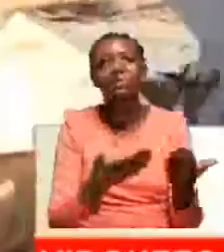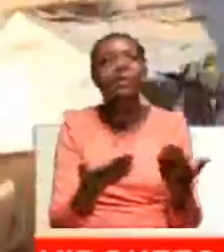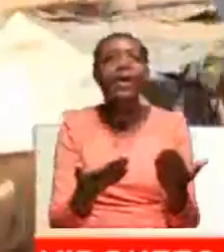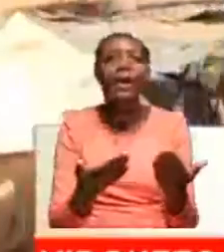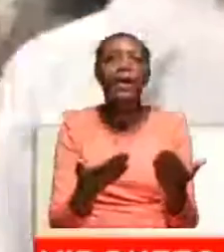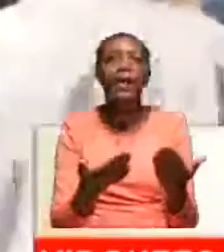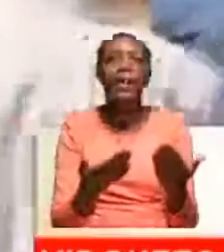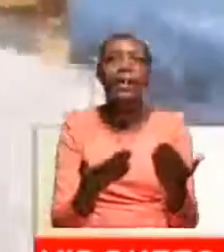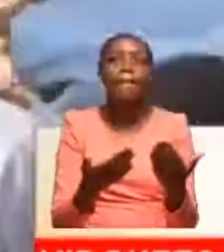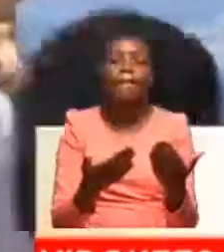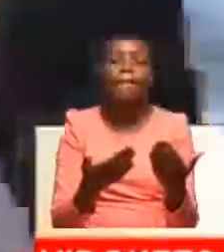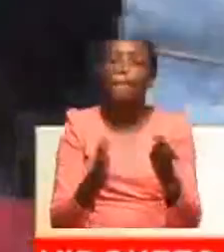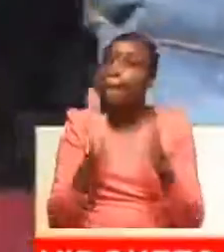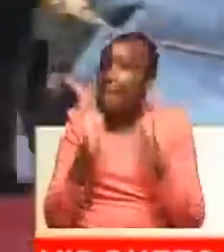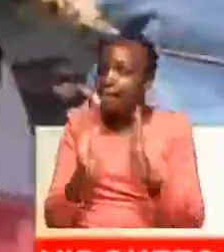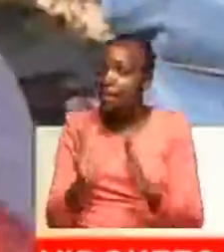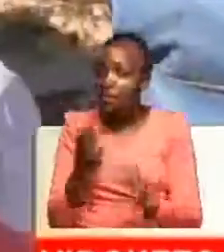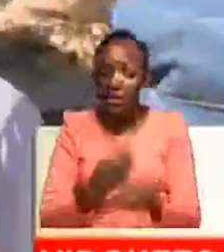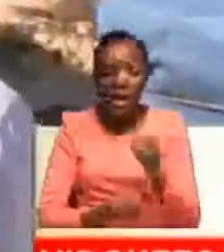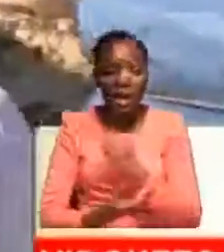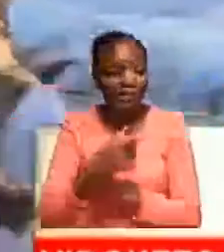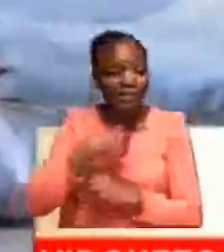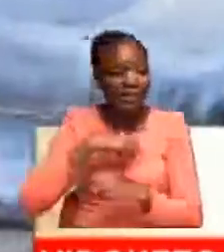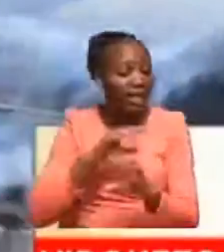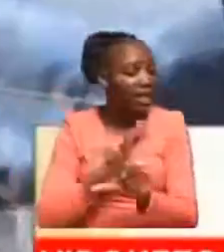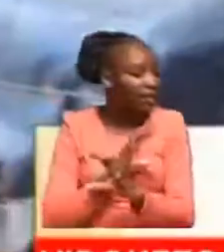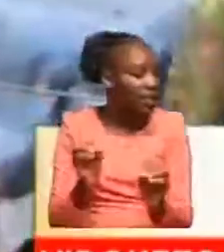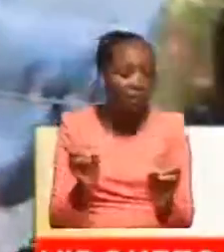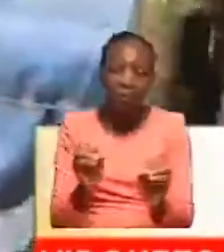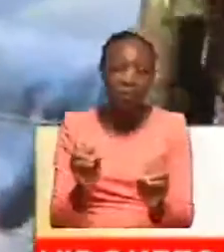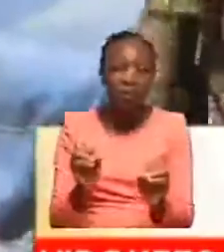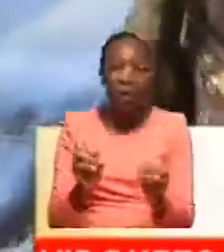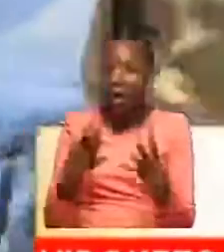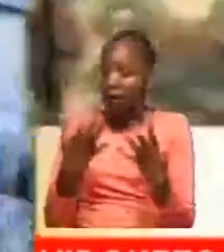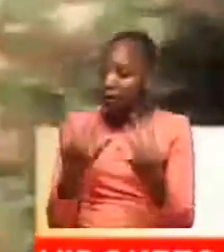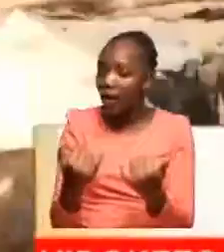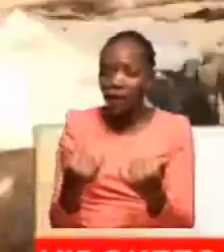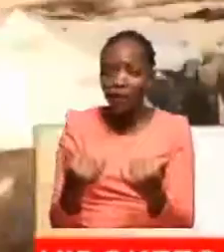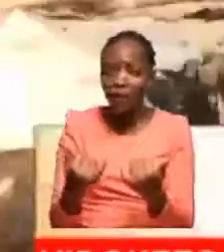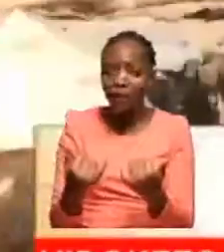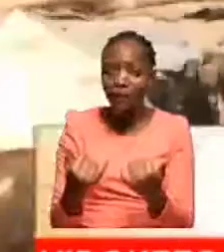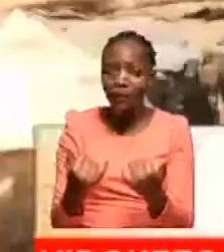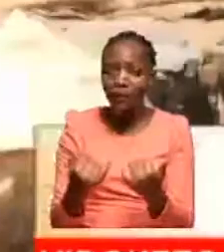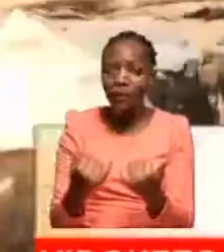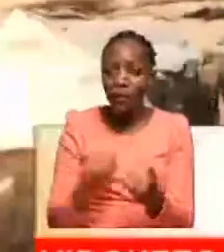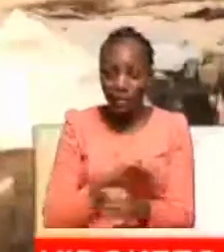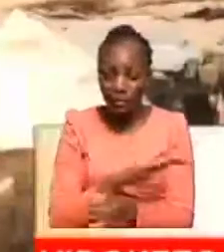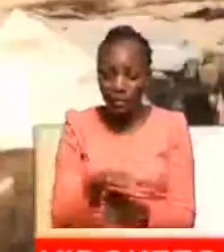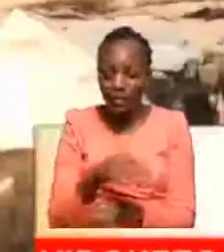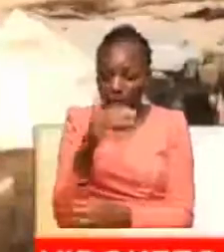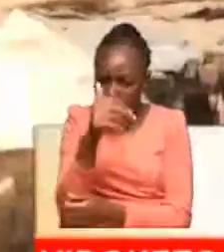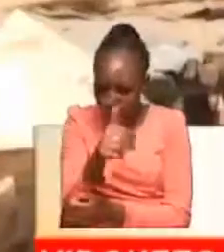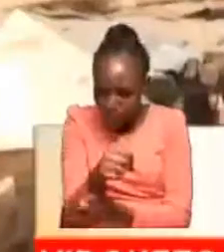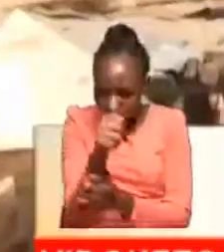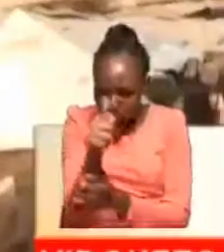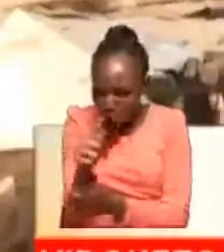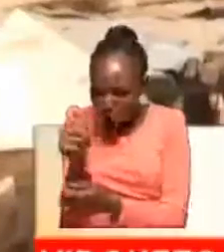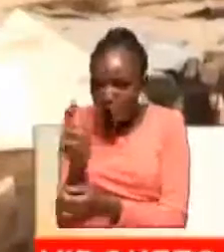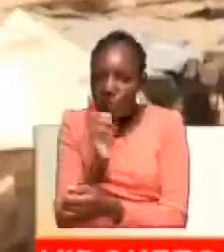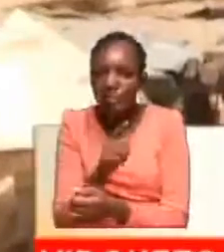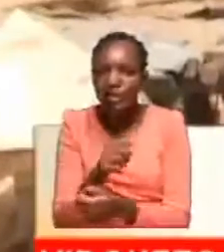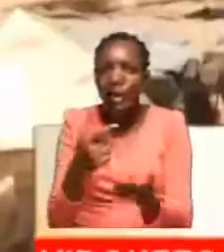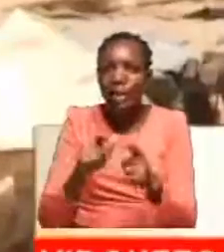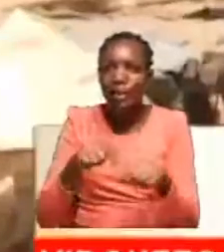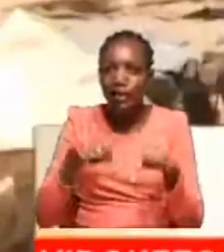anakuja tuongee na sisi kama watu wa Kondele, tuambie tunaenda wapi. Sasa tunaona kama vile wameshapiga dawa leo, tuone kama tunaweza kama moja